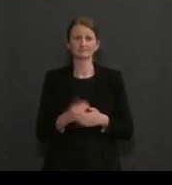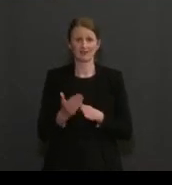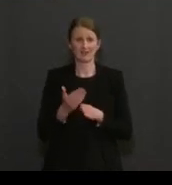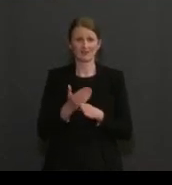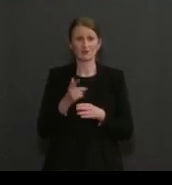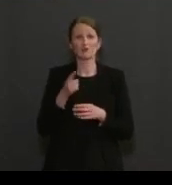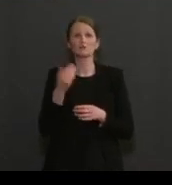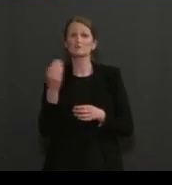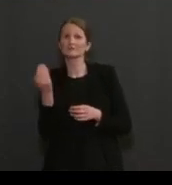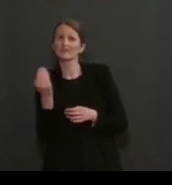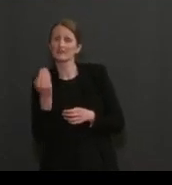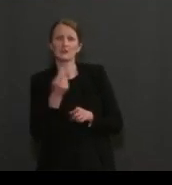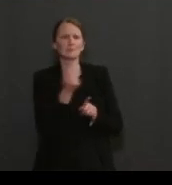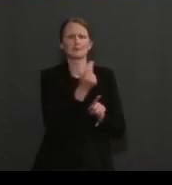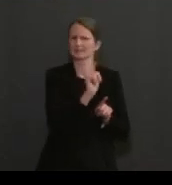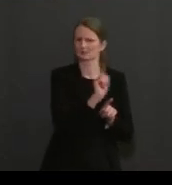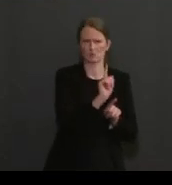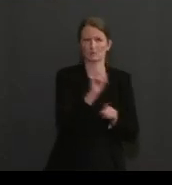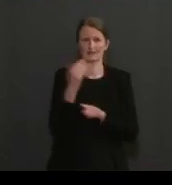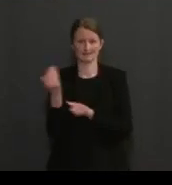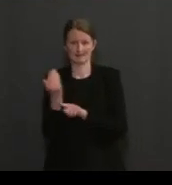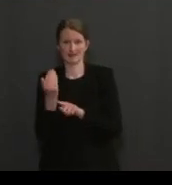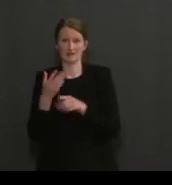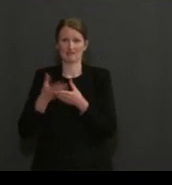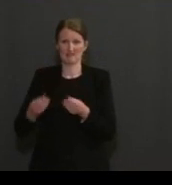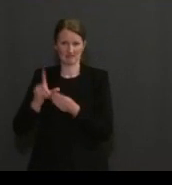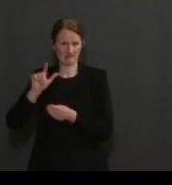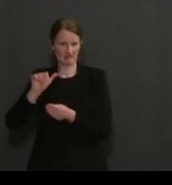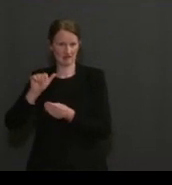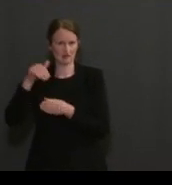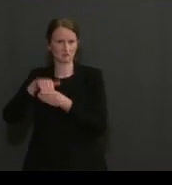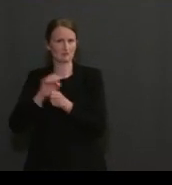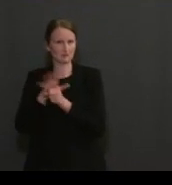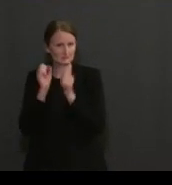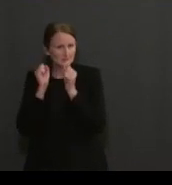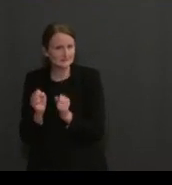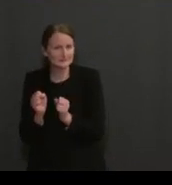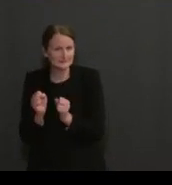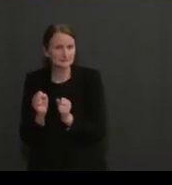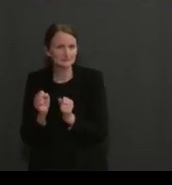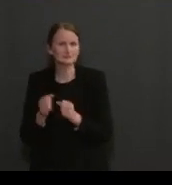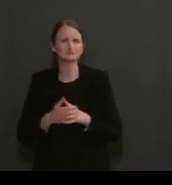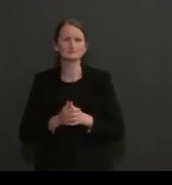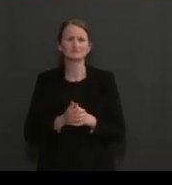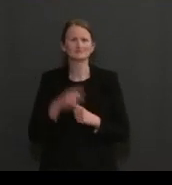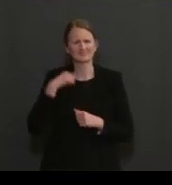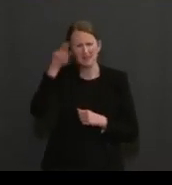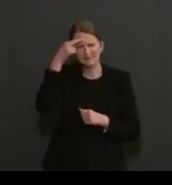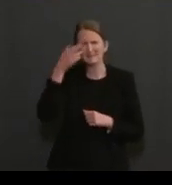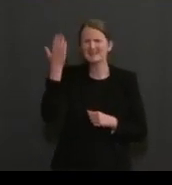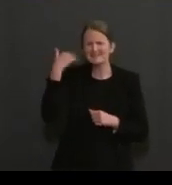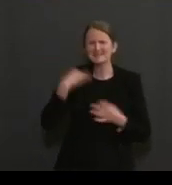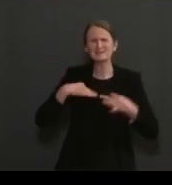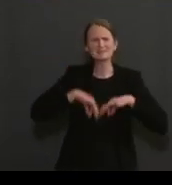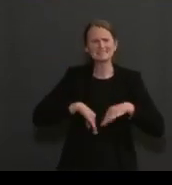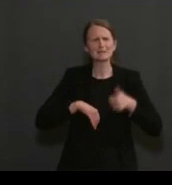selles. Et donc nous allons vous donner ce conseil qui est peut-être un peu comique, et d'ailleurs qu'un ministre a un jour exposé lors d'une des conférences de presse, mais c'était bien